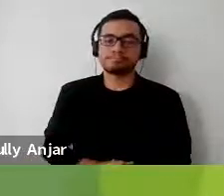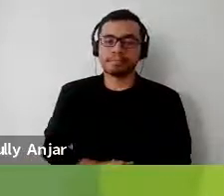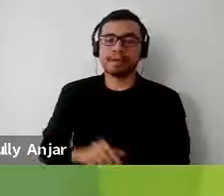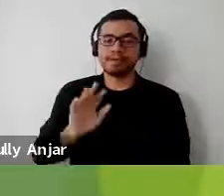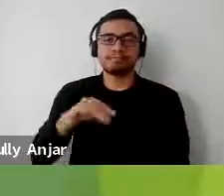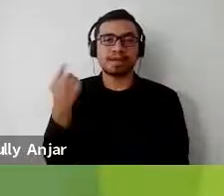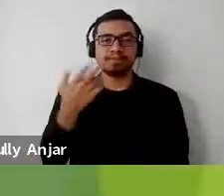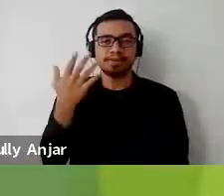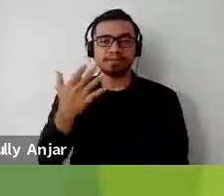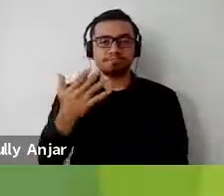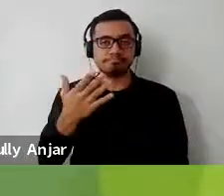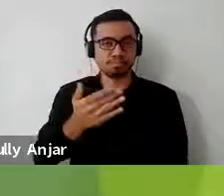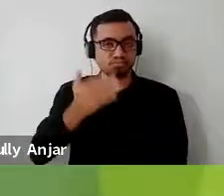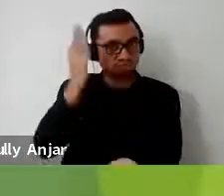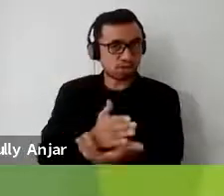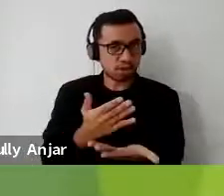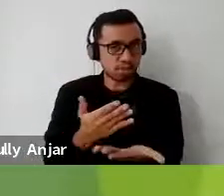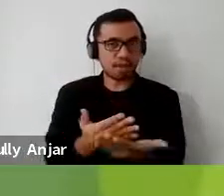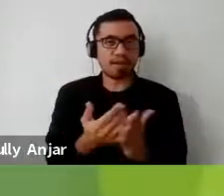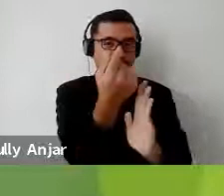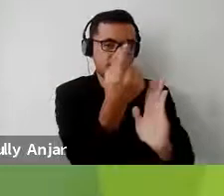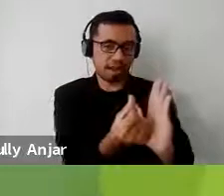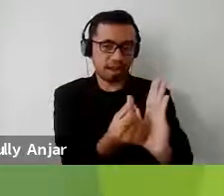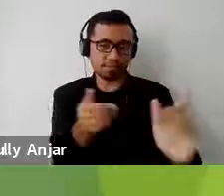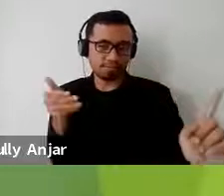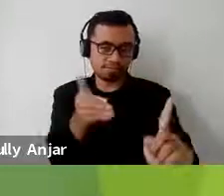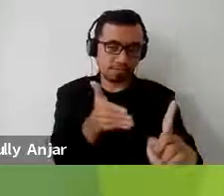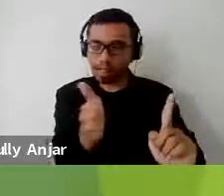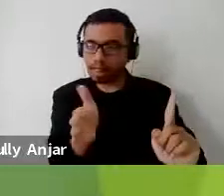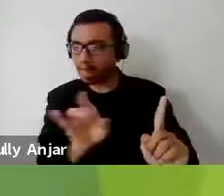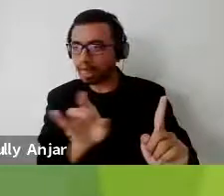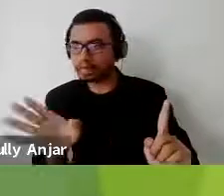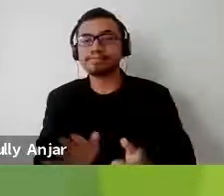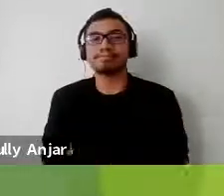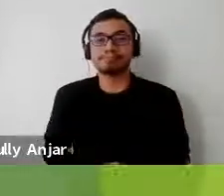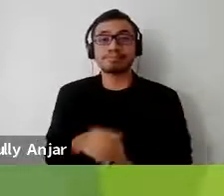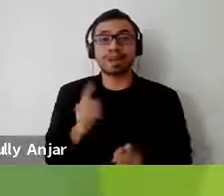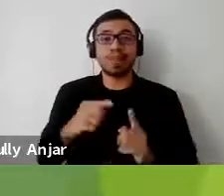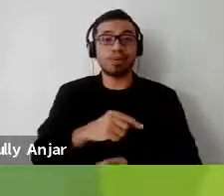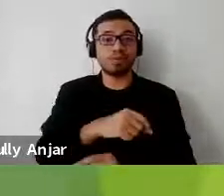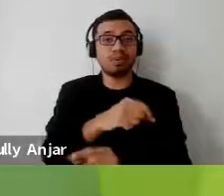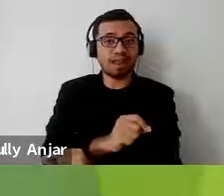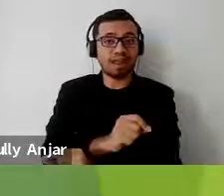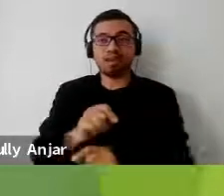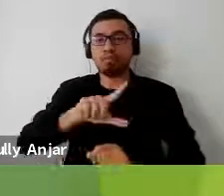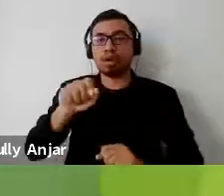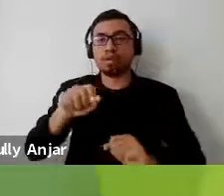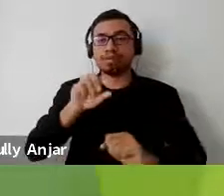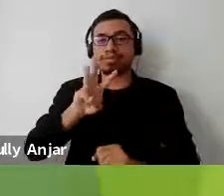refocusing dan realokasi anggaran, dengan kebijakan-kebijakan tadi. Yang belum kontrak per 3 April, hentikan.